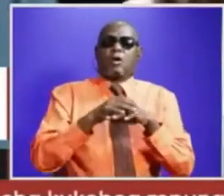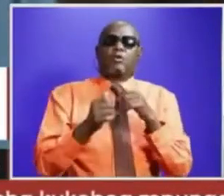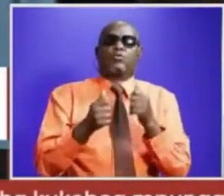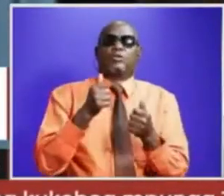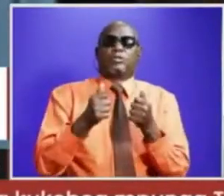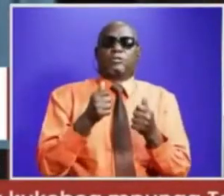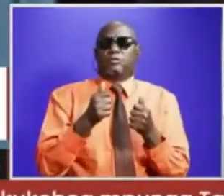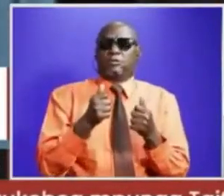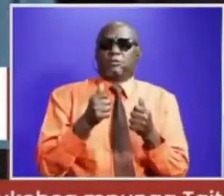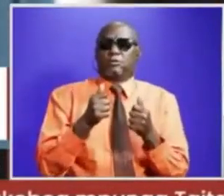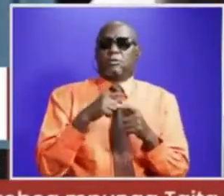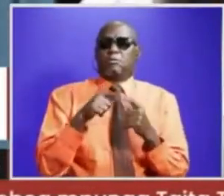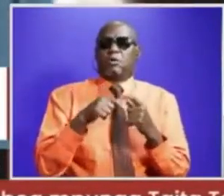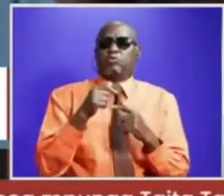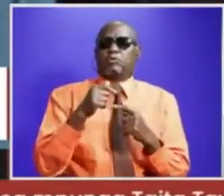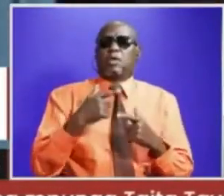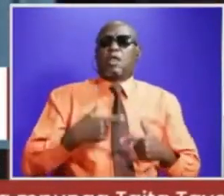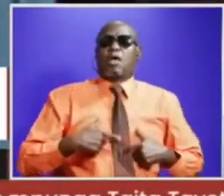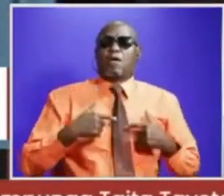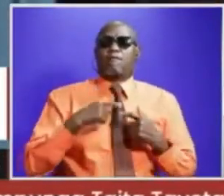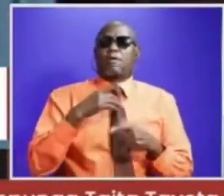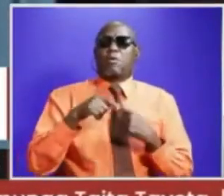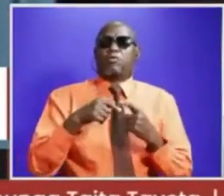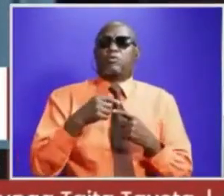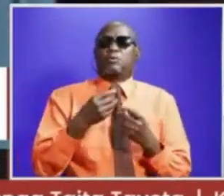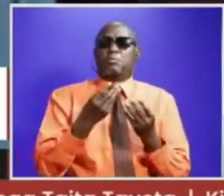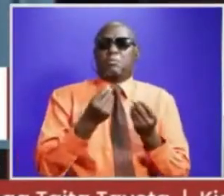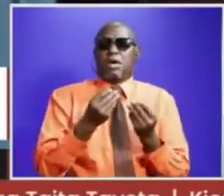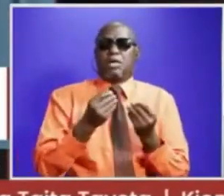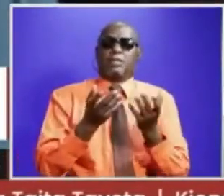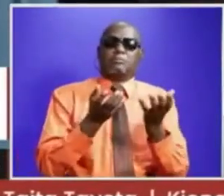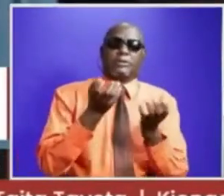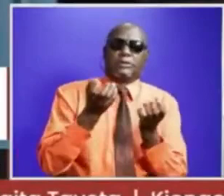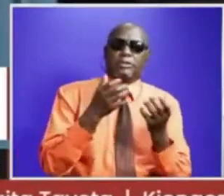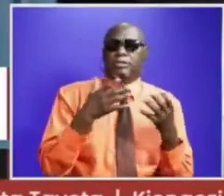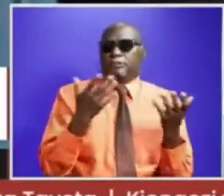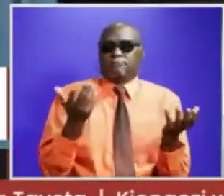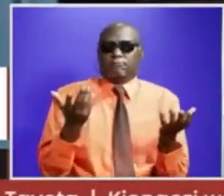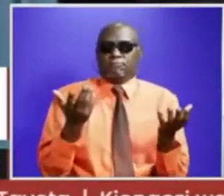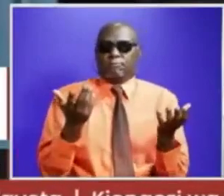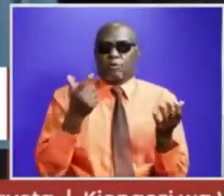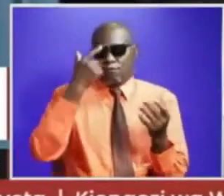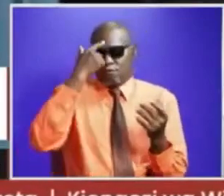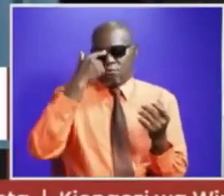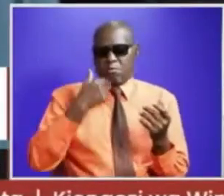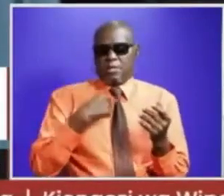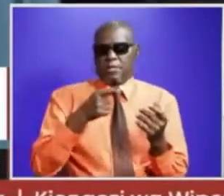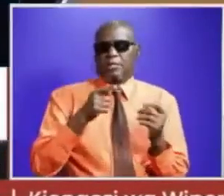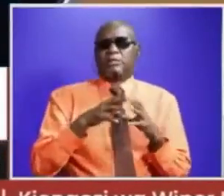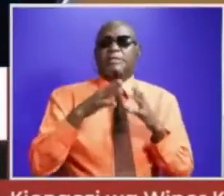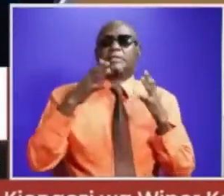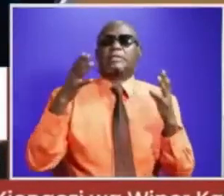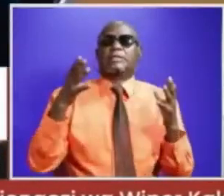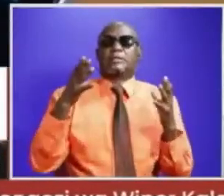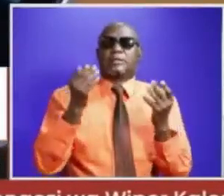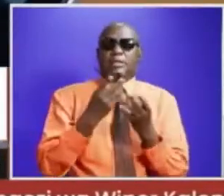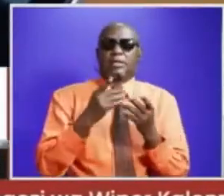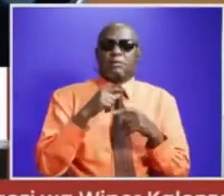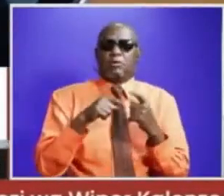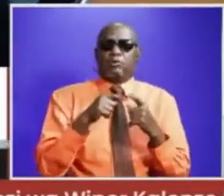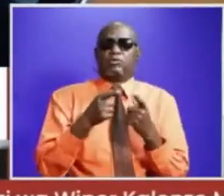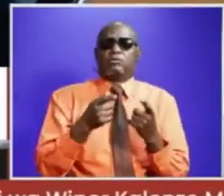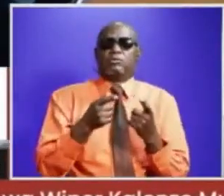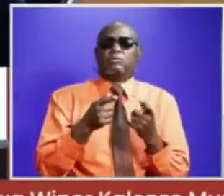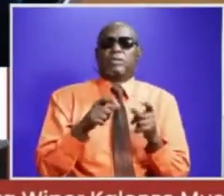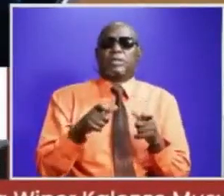life, about God, about business, about money? And I think for me, that is the greatest thing about radio. Redio imesalia kuwa